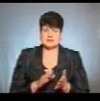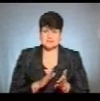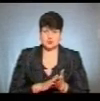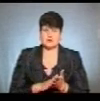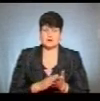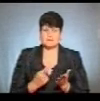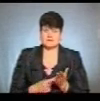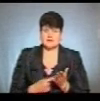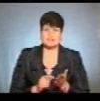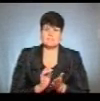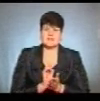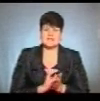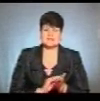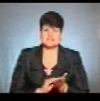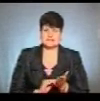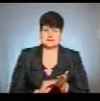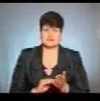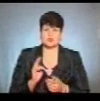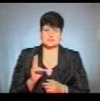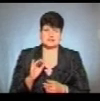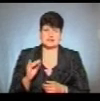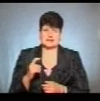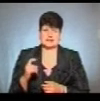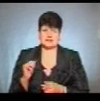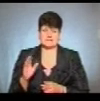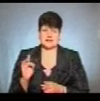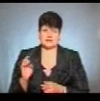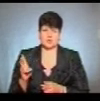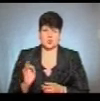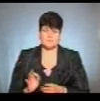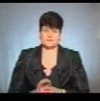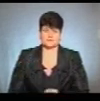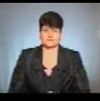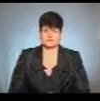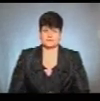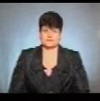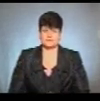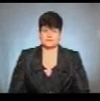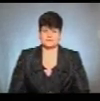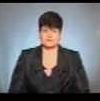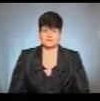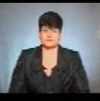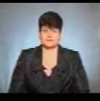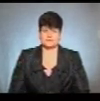підтвердив прес-секретар ЦВК Костянтин Хівренко. Соломія Струс, Юрій Багрій, новини.